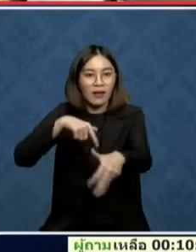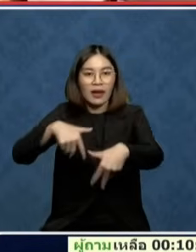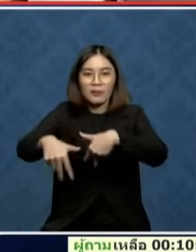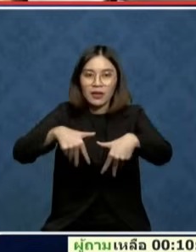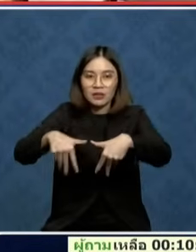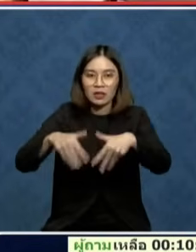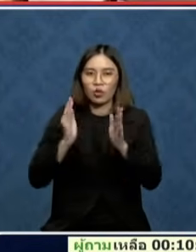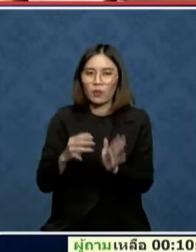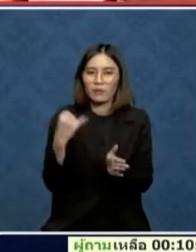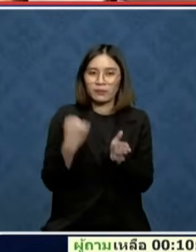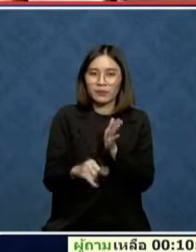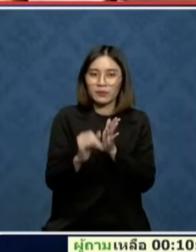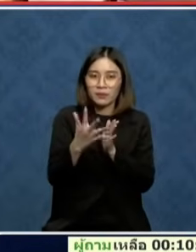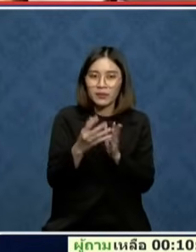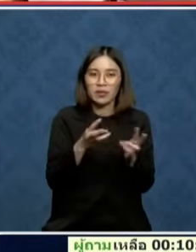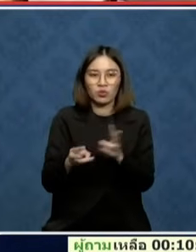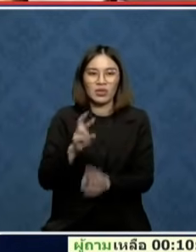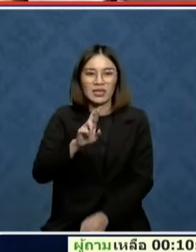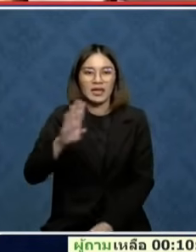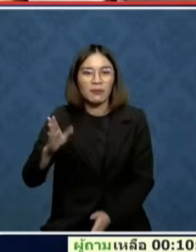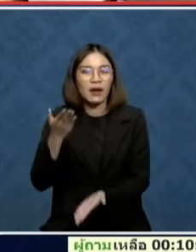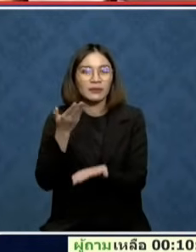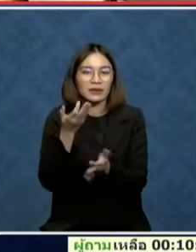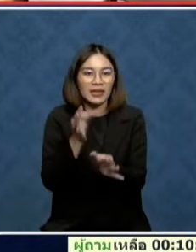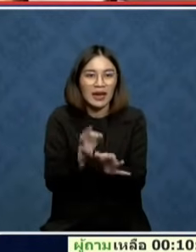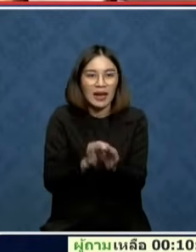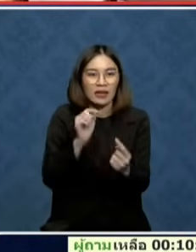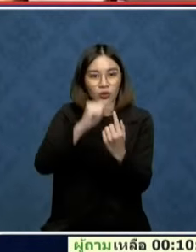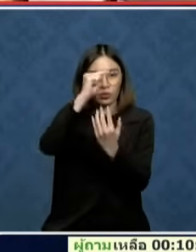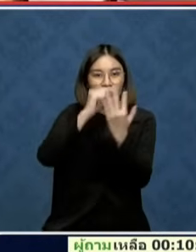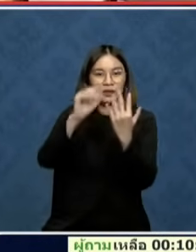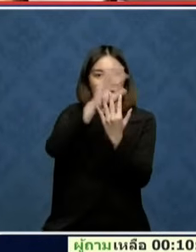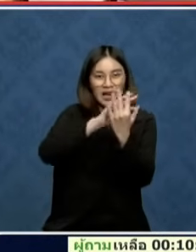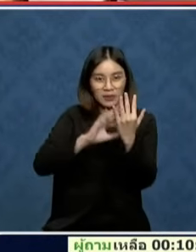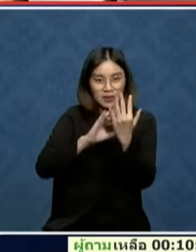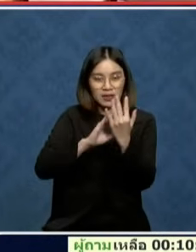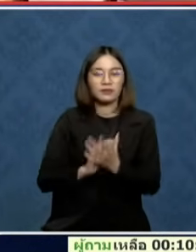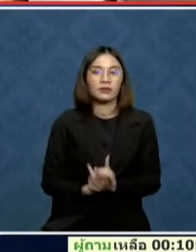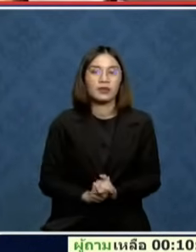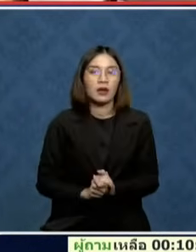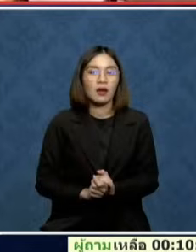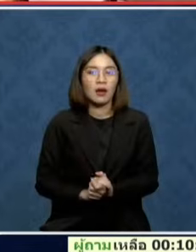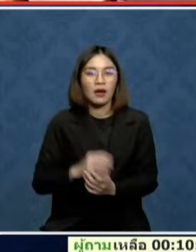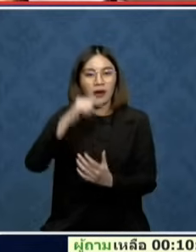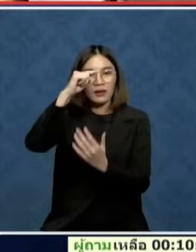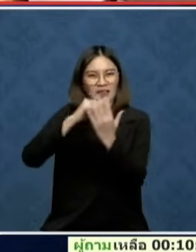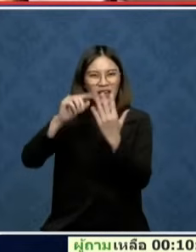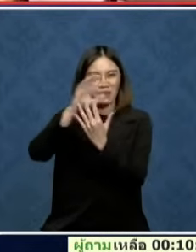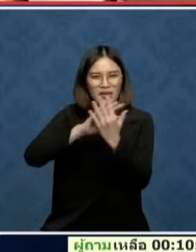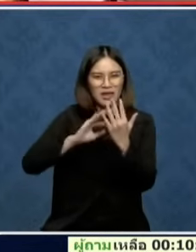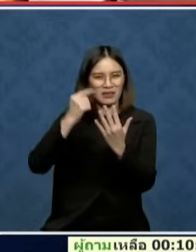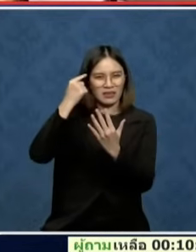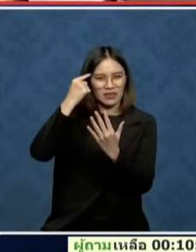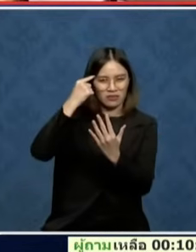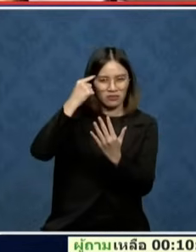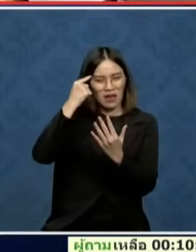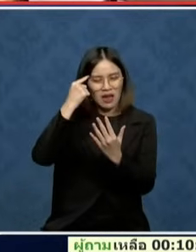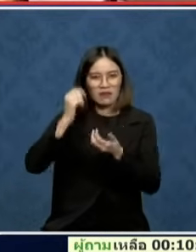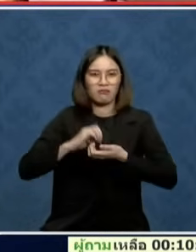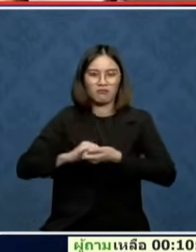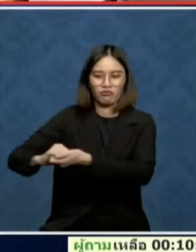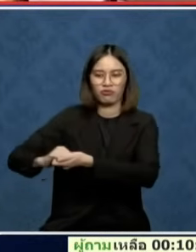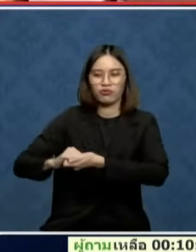ผู้บริสุทธิ์ผ่านระบบธนาคารของพวกเราดังนั้นครับประเทศไทย จึงไม่ควรที่จะมีความสัม